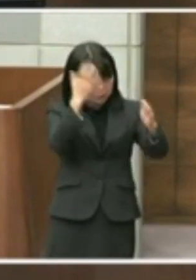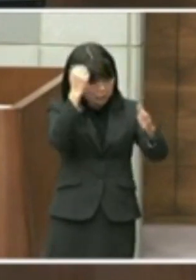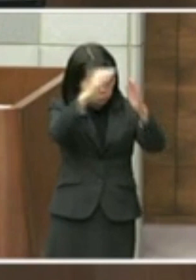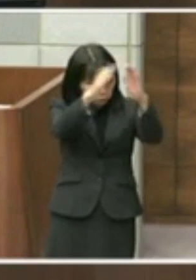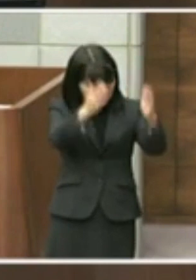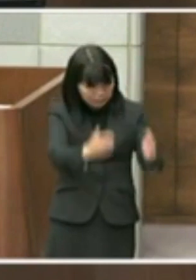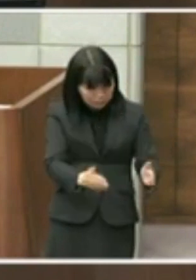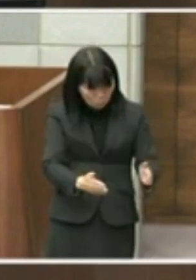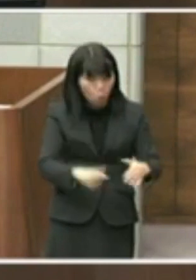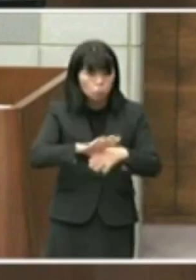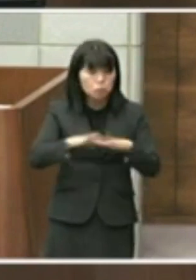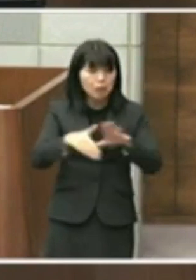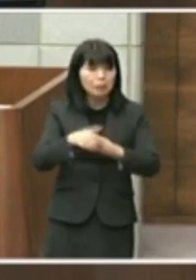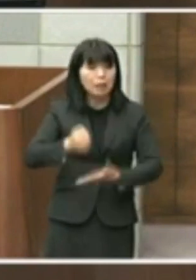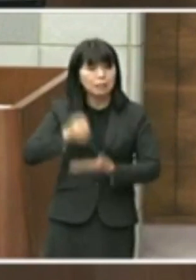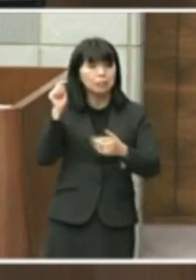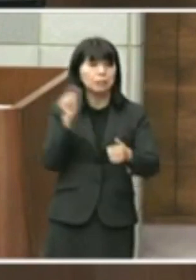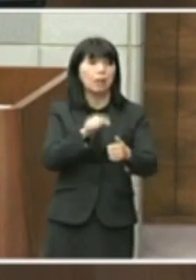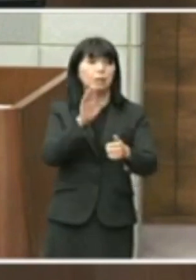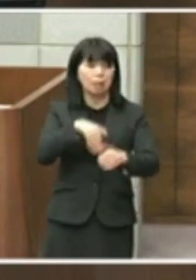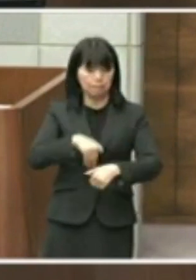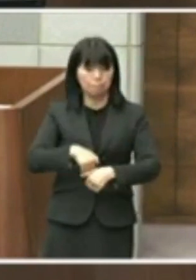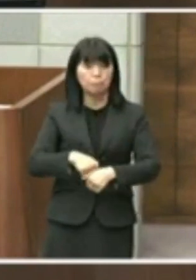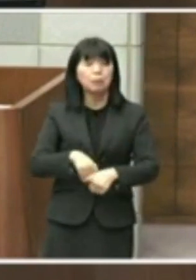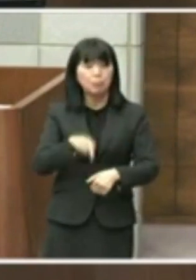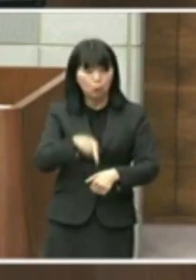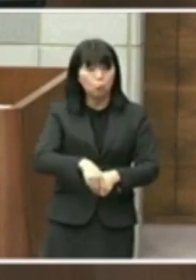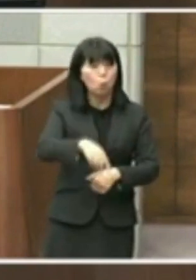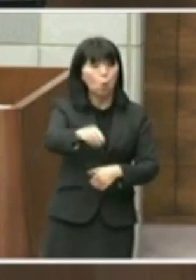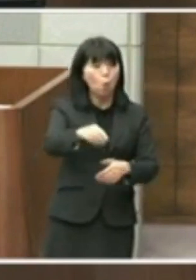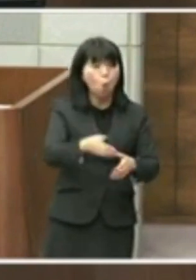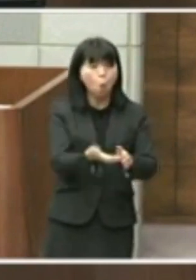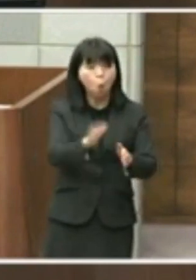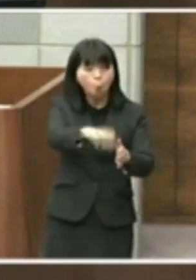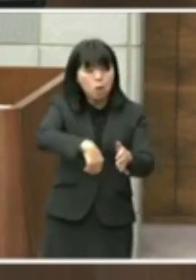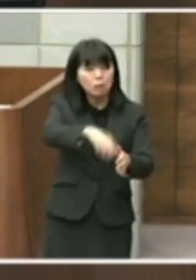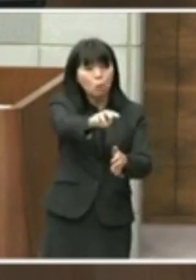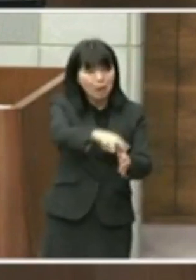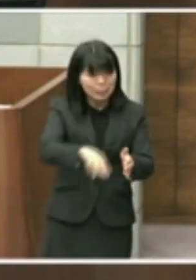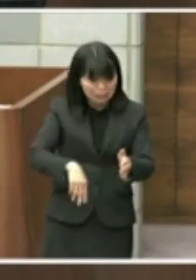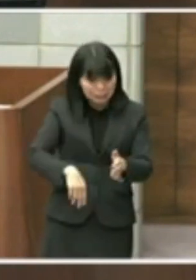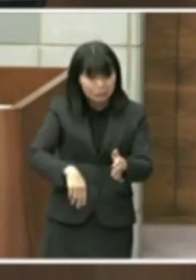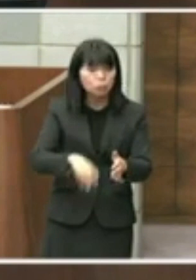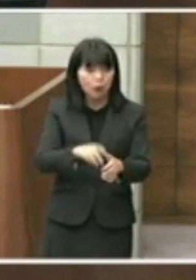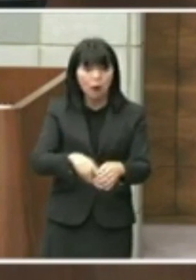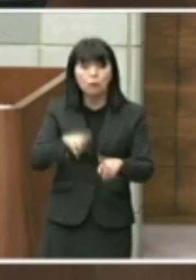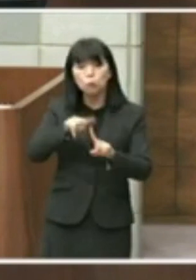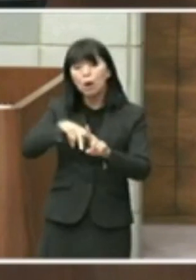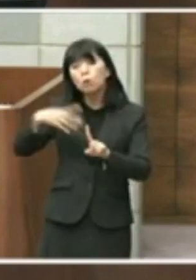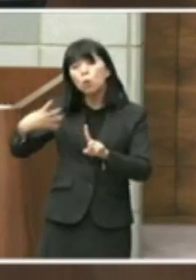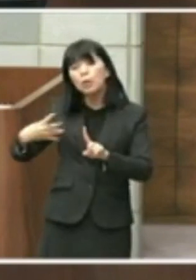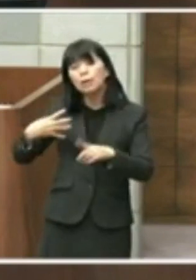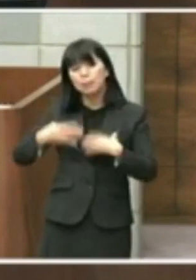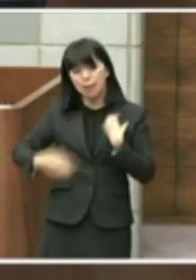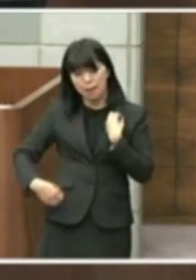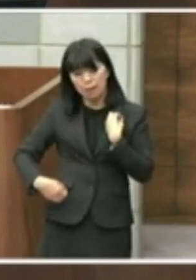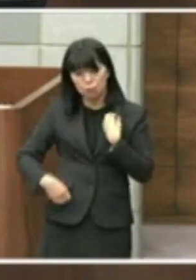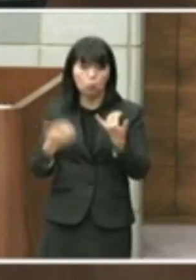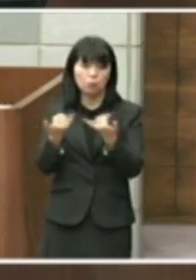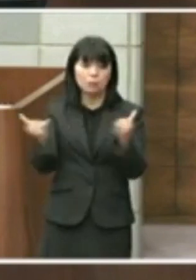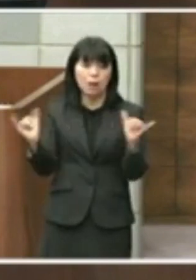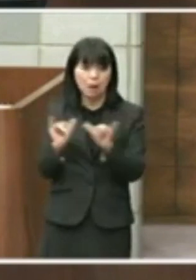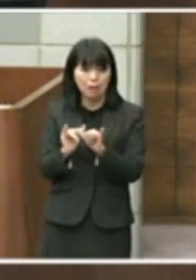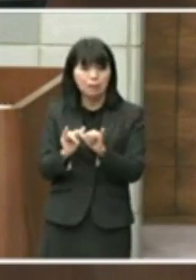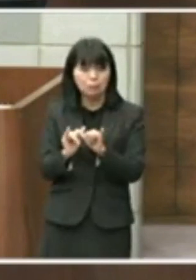。現在林崎堀割は小学校4年生が使用する社会科副